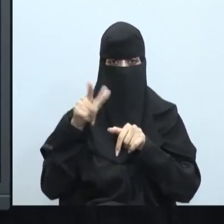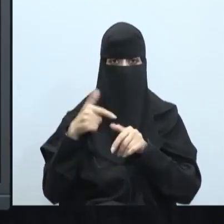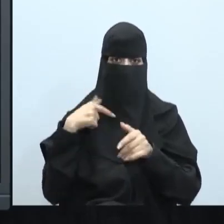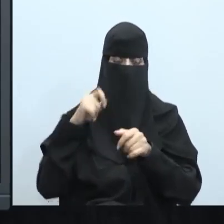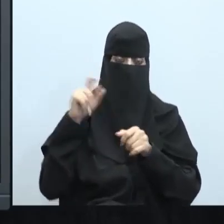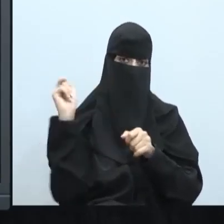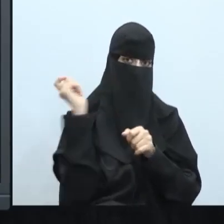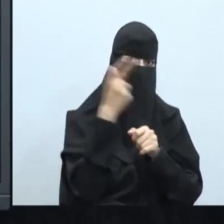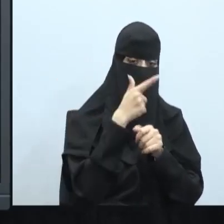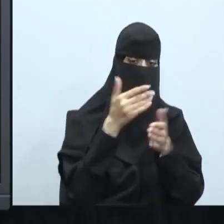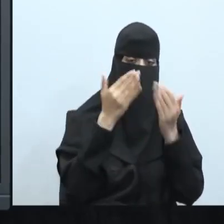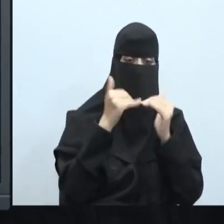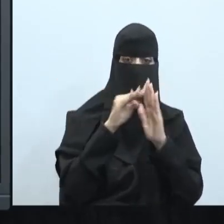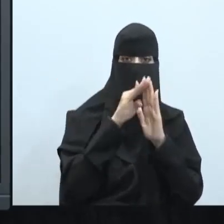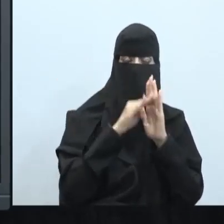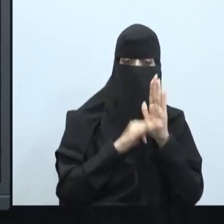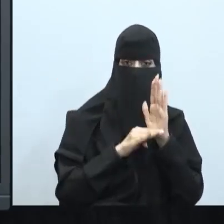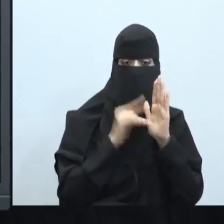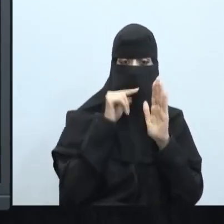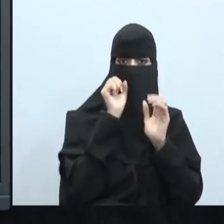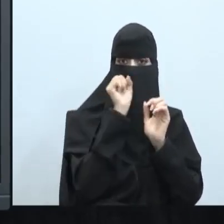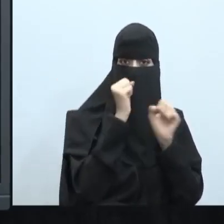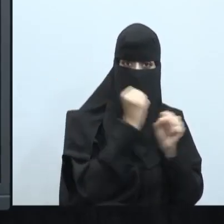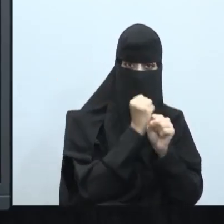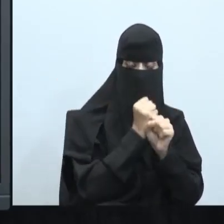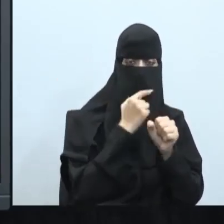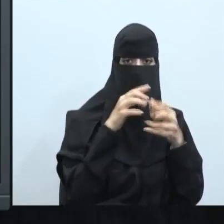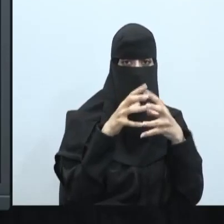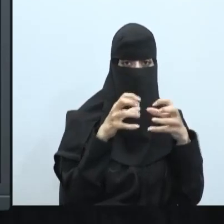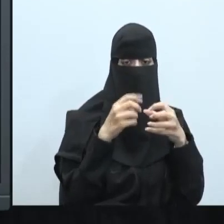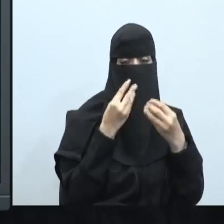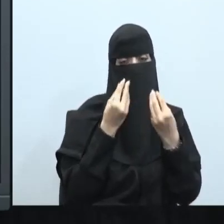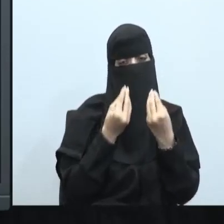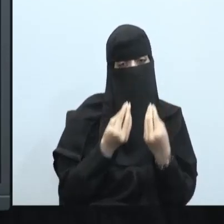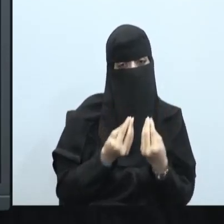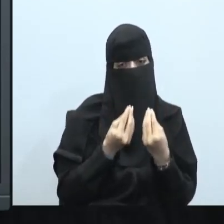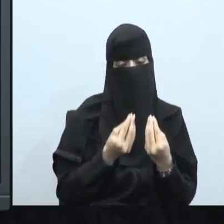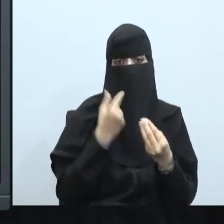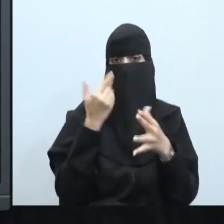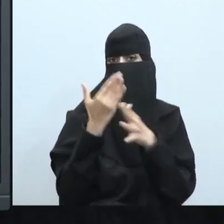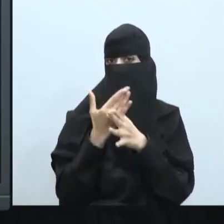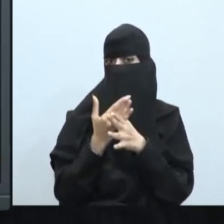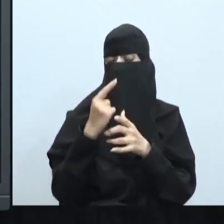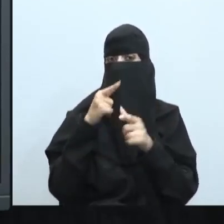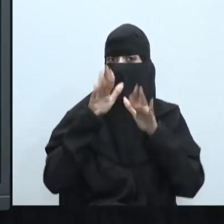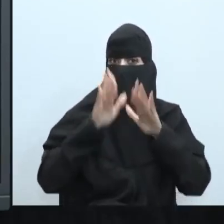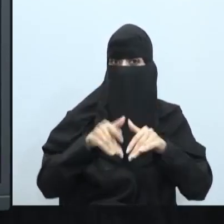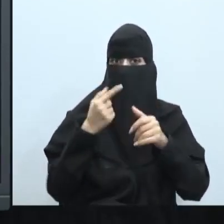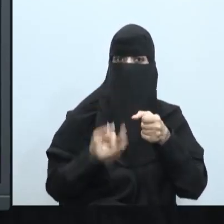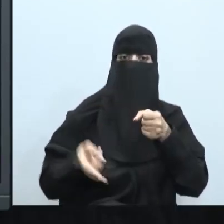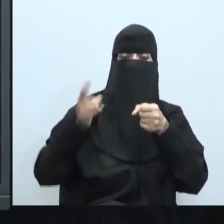عاليه بينما البرامج او لغات البرمجه التي تعمل مع المفسر تكون ابطا لماذا لان في كل مره